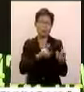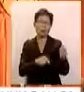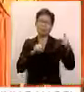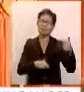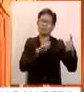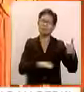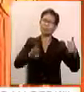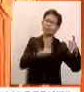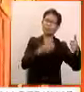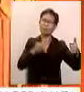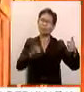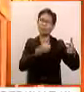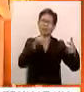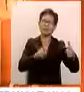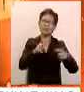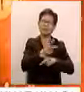and diction nak kena jaga.